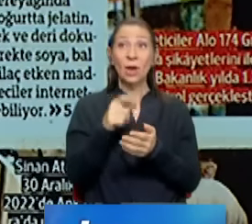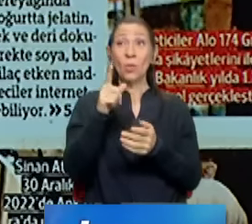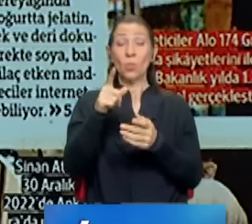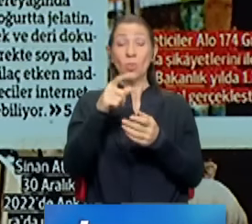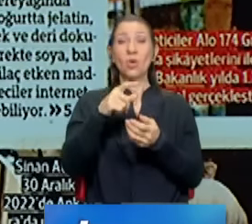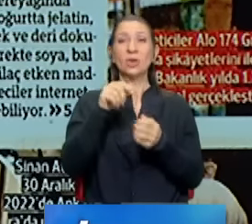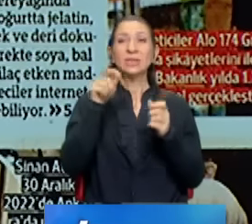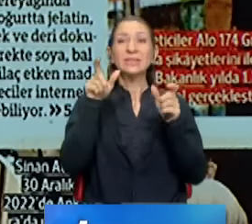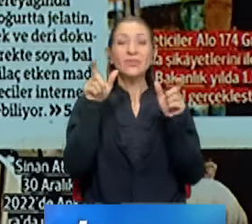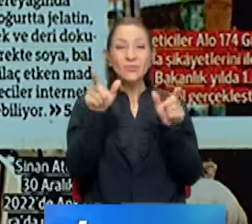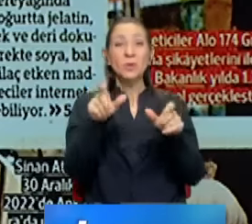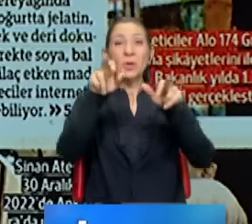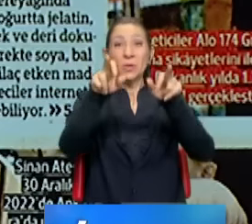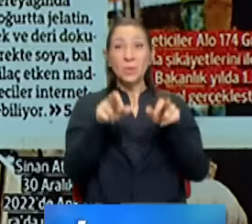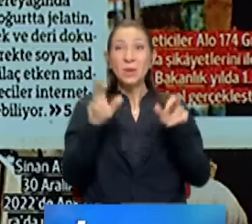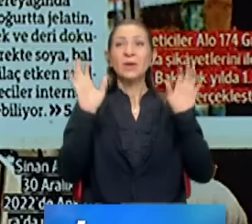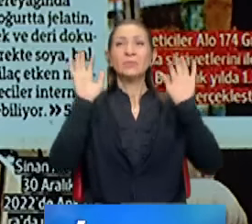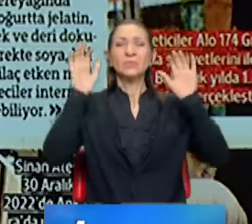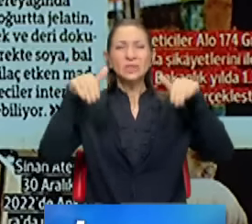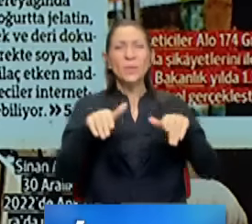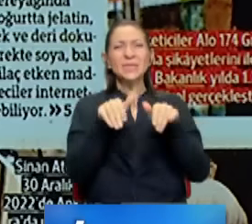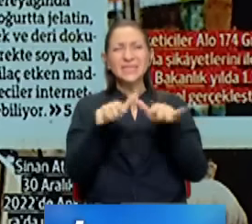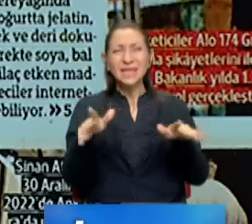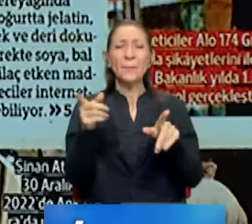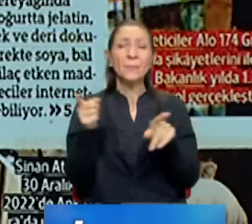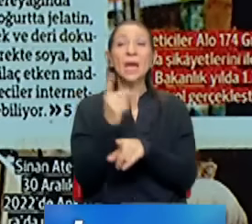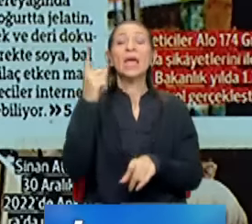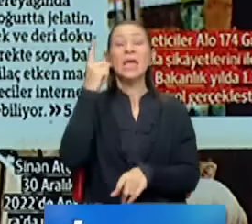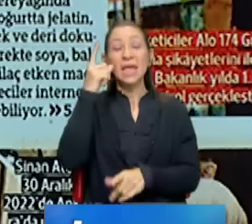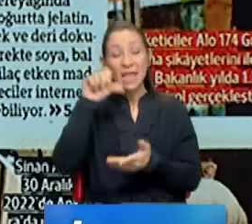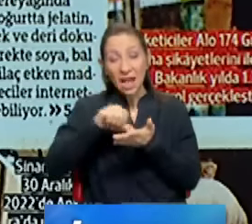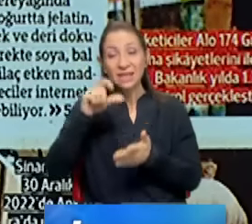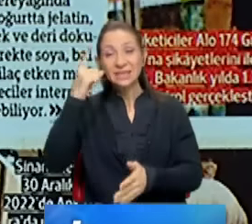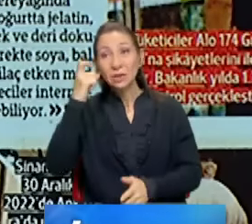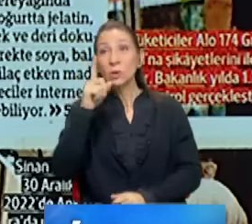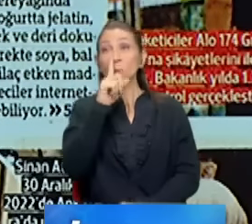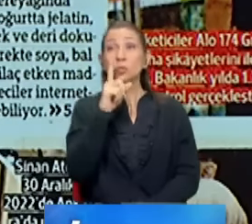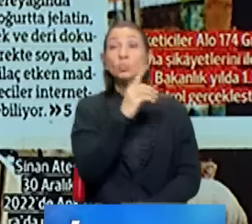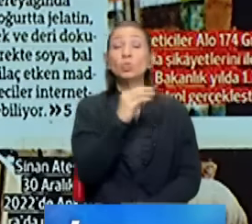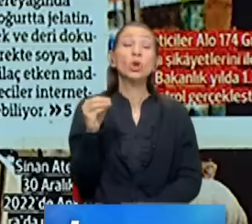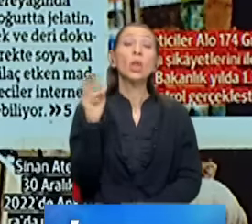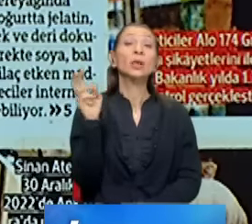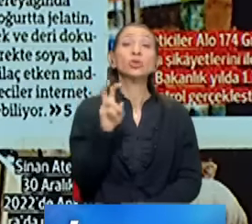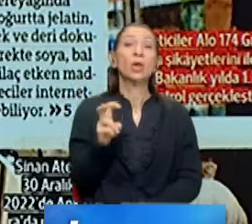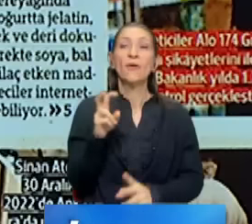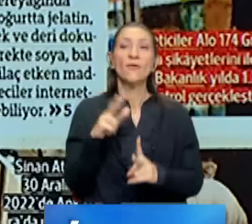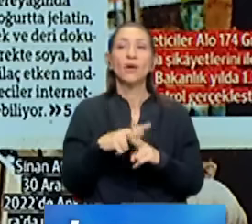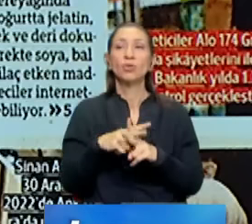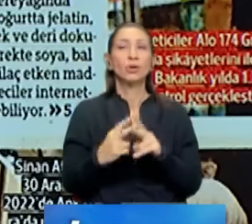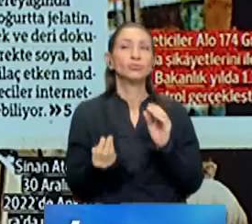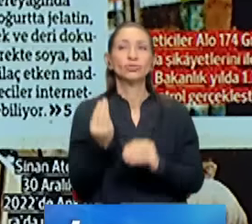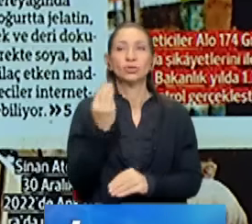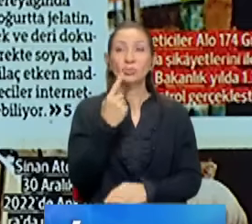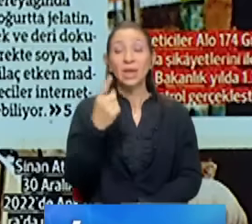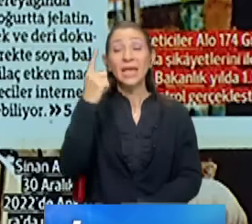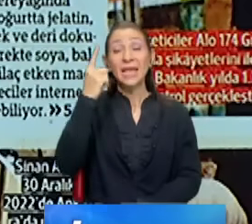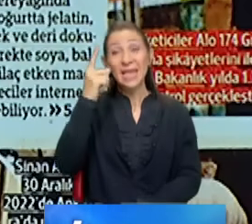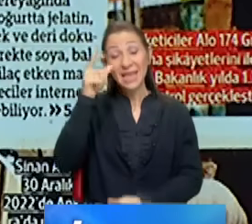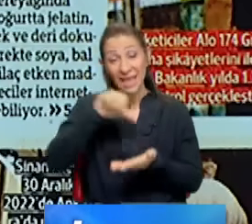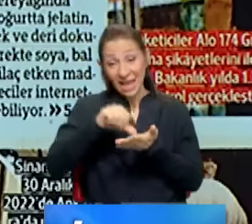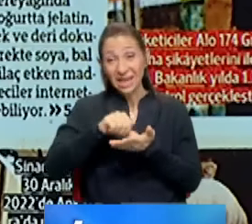Saldırı ve savunma füzelerinin ateşlendiği önceki gece İran ve İsrail'e 100 milyonlarca dolar fatura çıktı diyor. İran